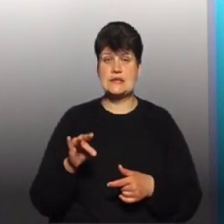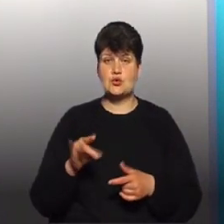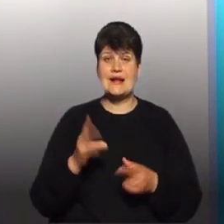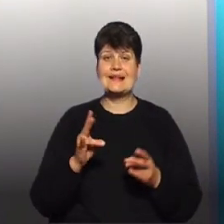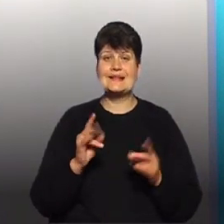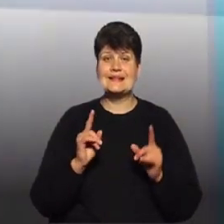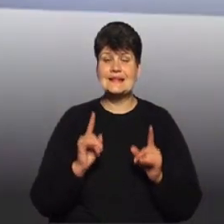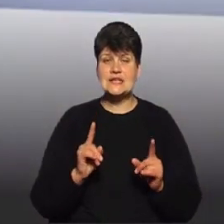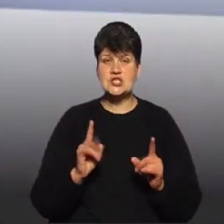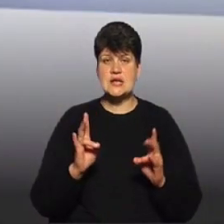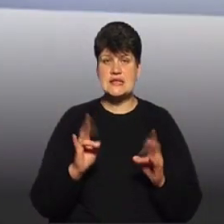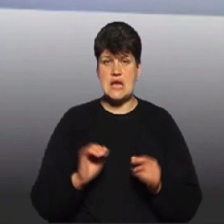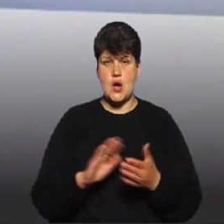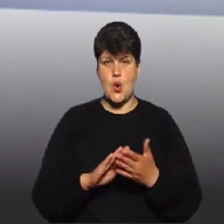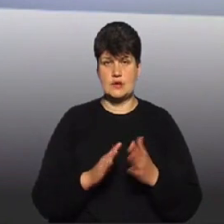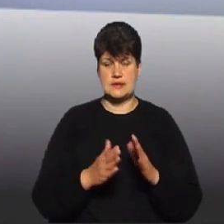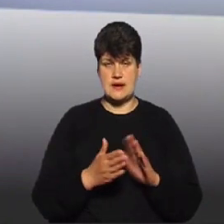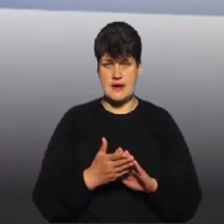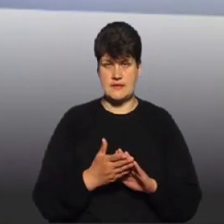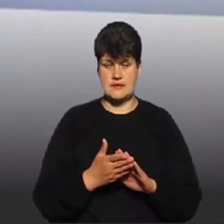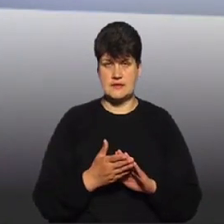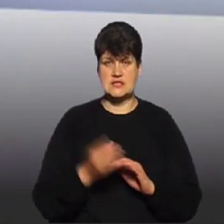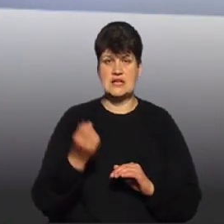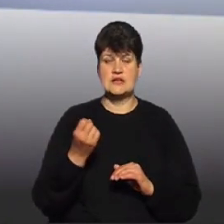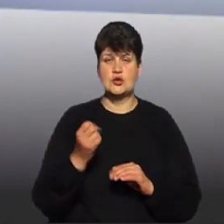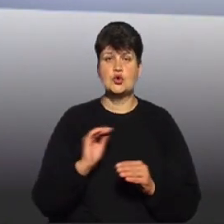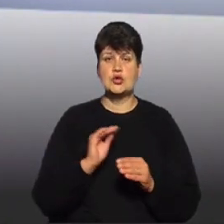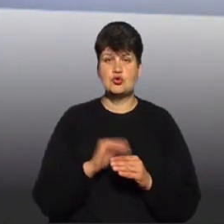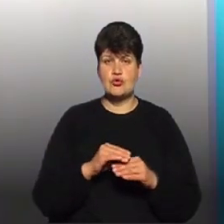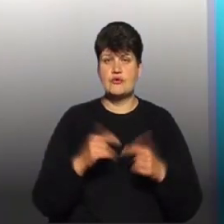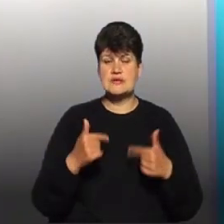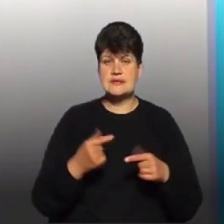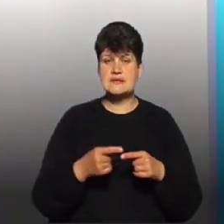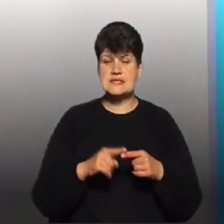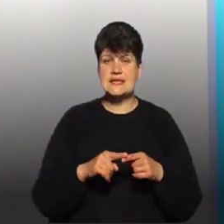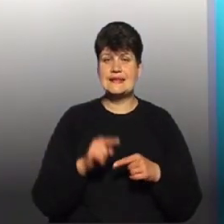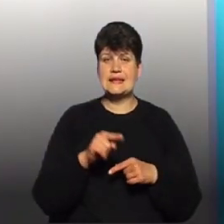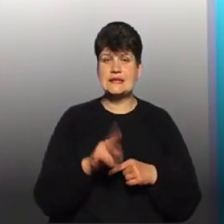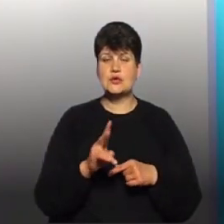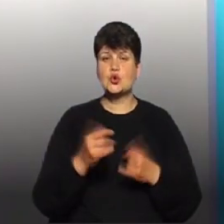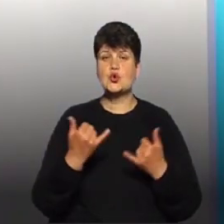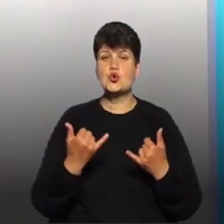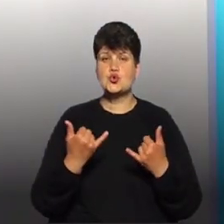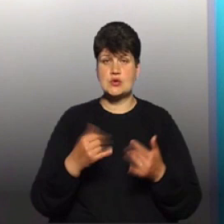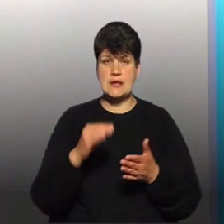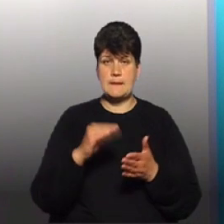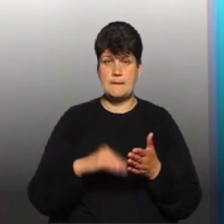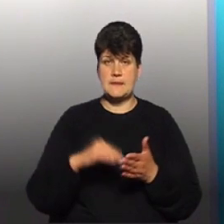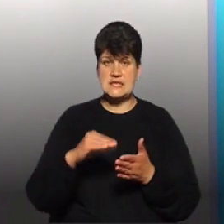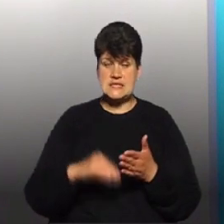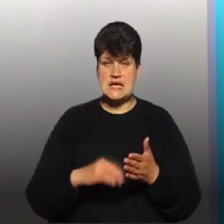уточню, просто додаткова сесія ще 12 липня буде. Так? Додаткова сесія – це для тих, хто от сьогодні складав із поважних